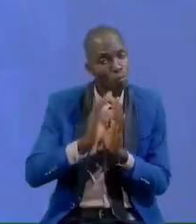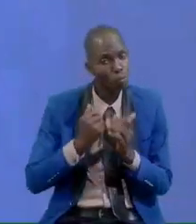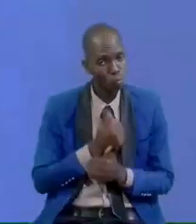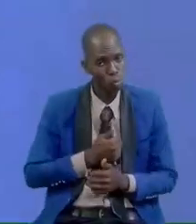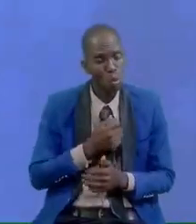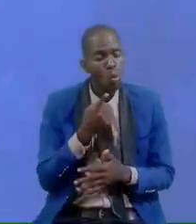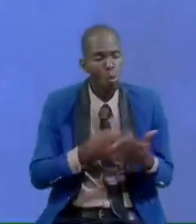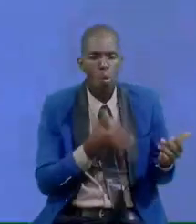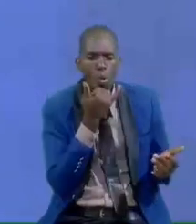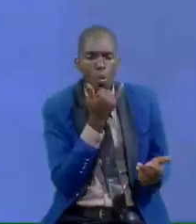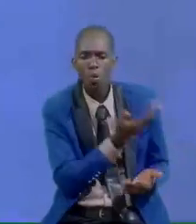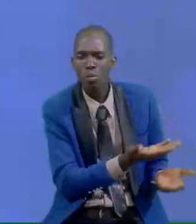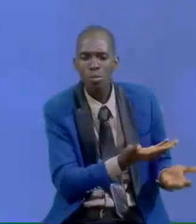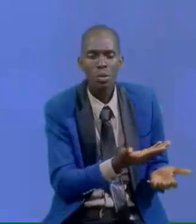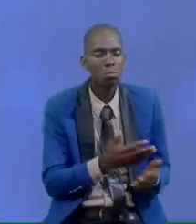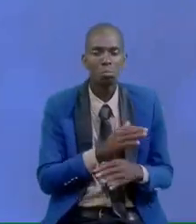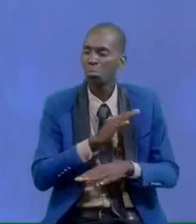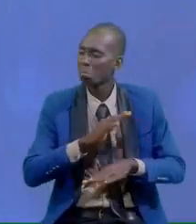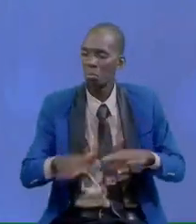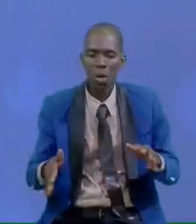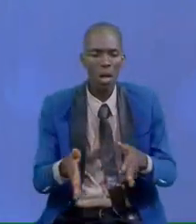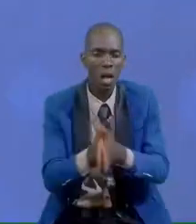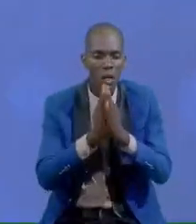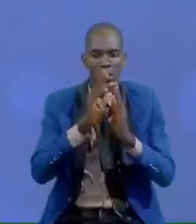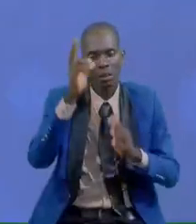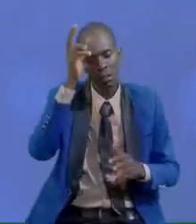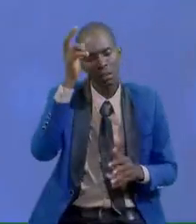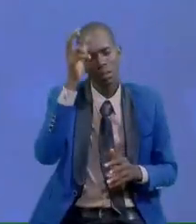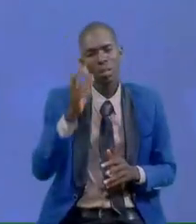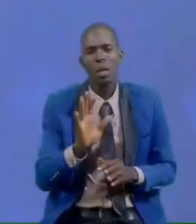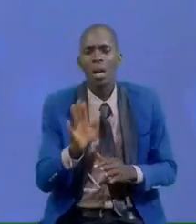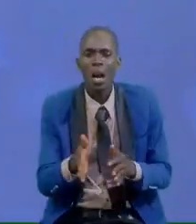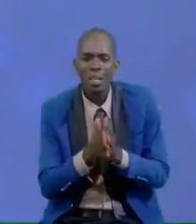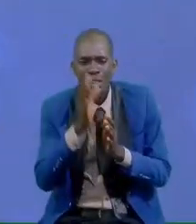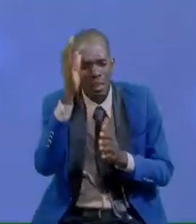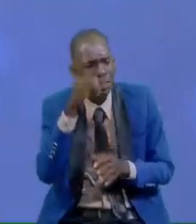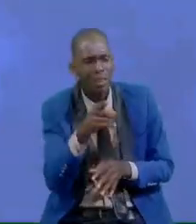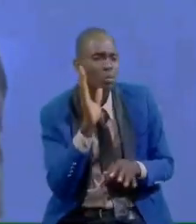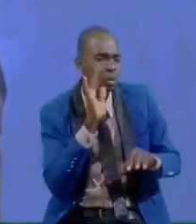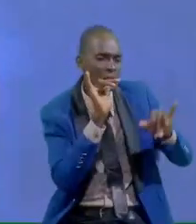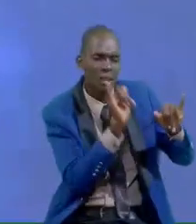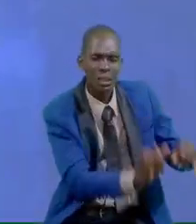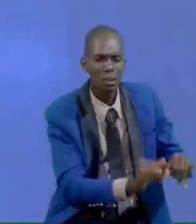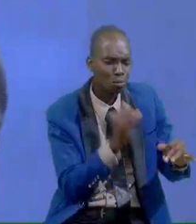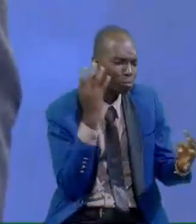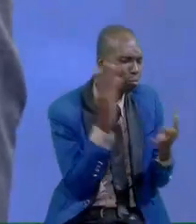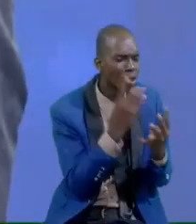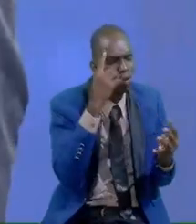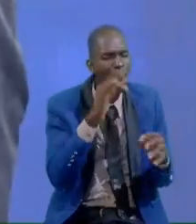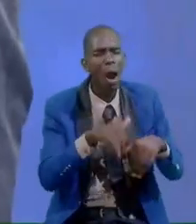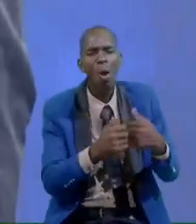Garde-le. Il ne doit pas progresser. Pendant combien de temps? Ne pose pas de questions.